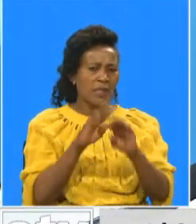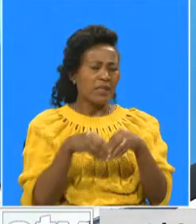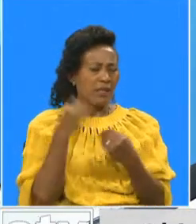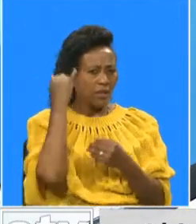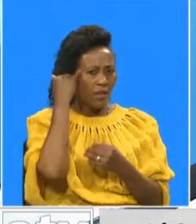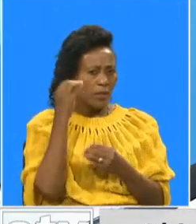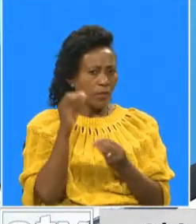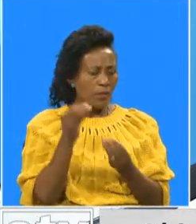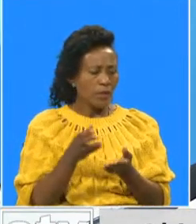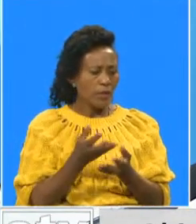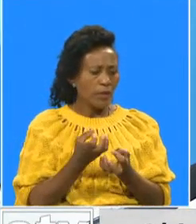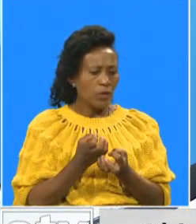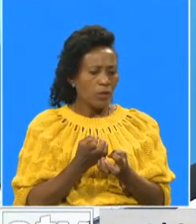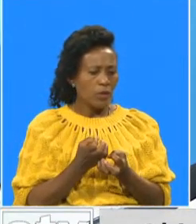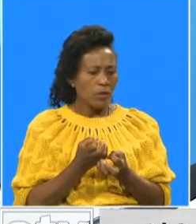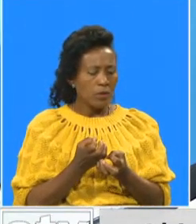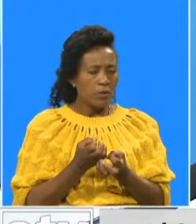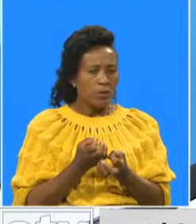የፈለግኩት